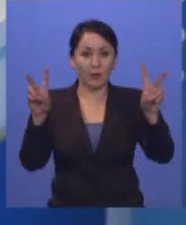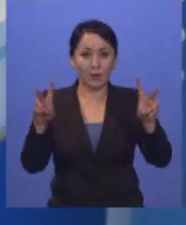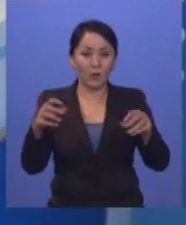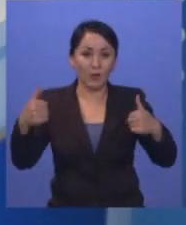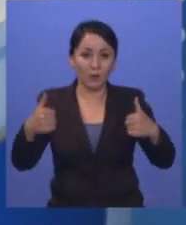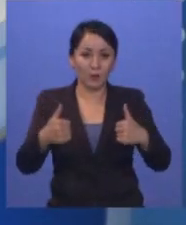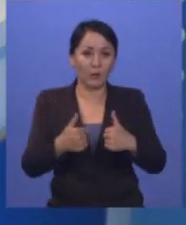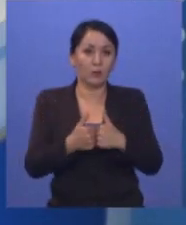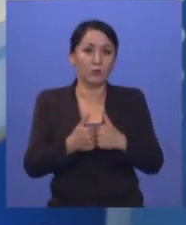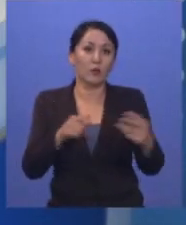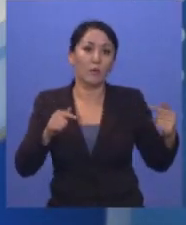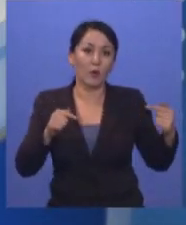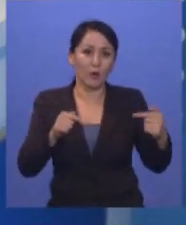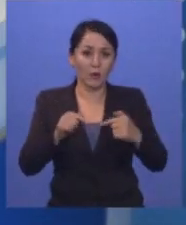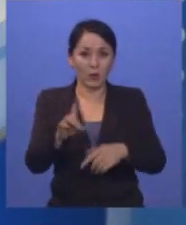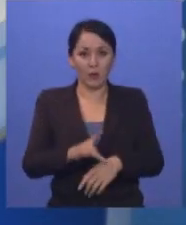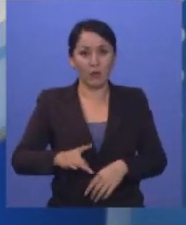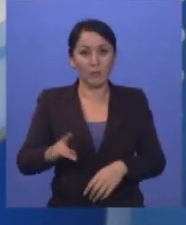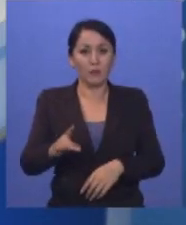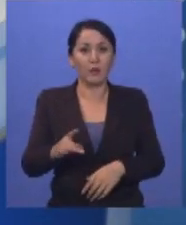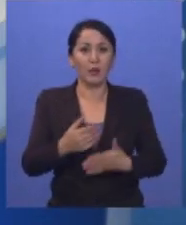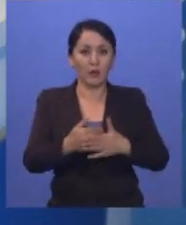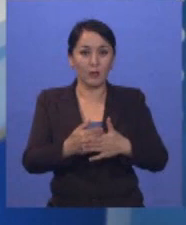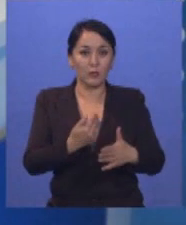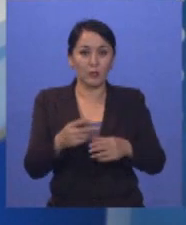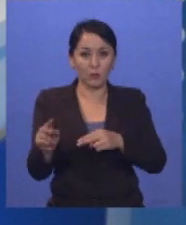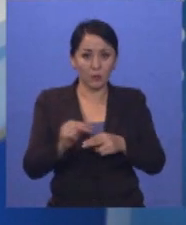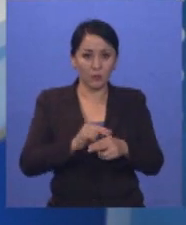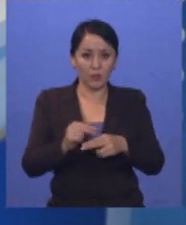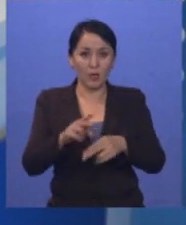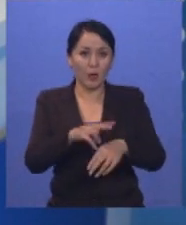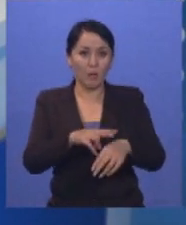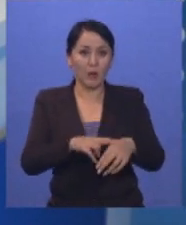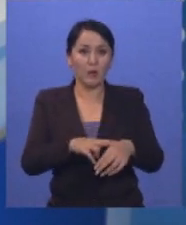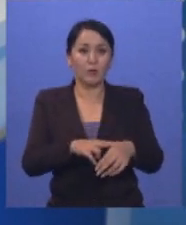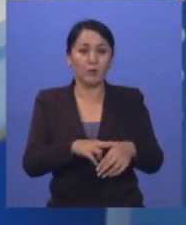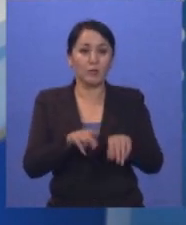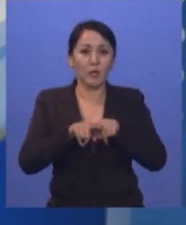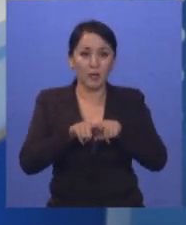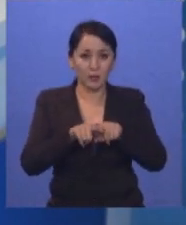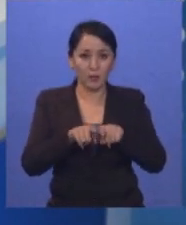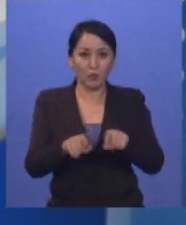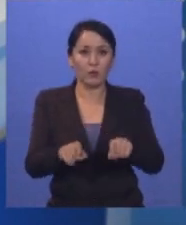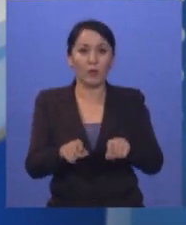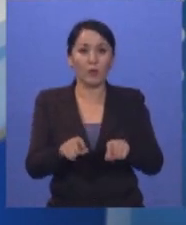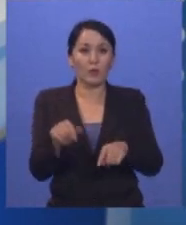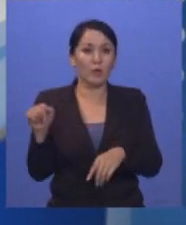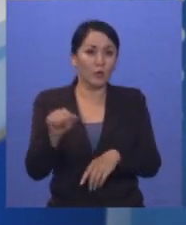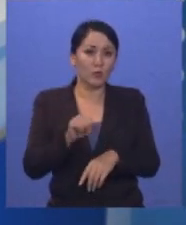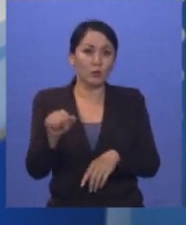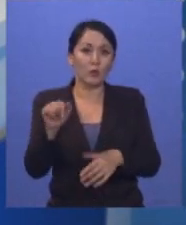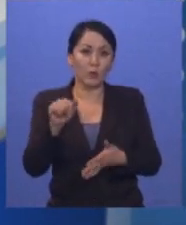Жол көлік оқиғасына жол жоқ. Өңірде осындай атаумен профилактикалық іс-шара өтіп жатыр. Полицейлер өткізген акцияның аясында